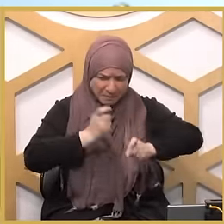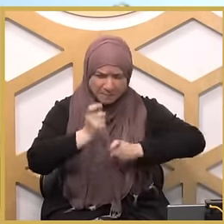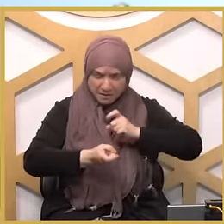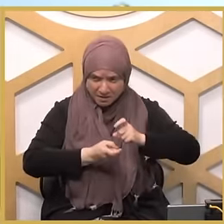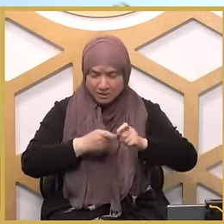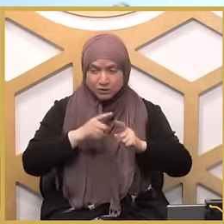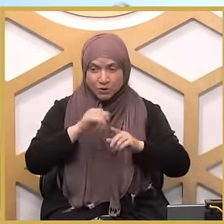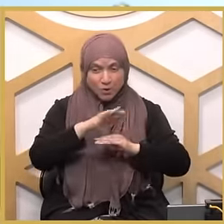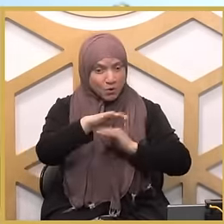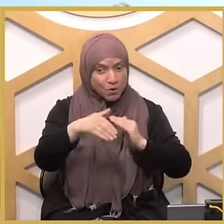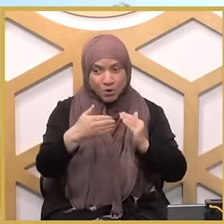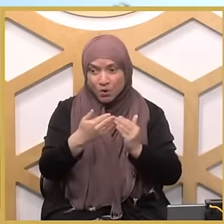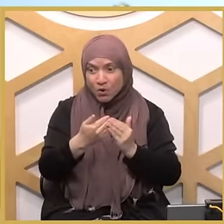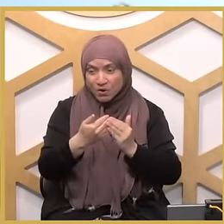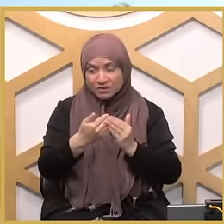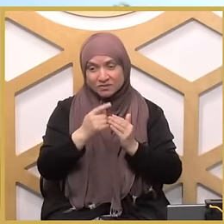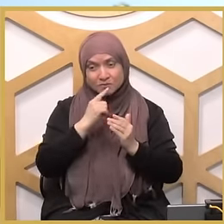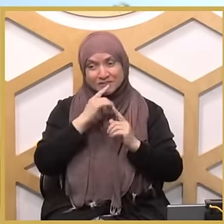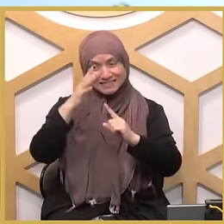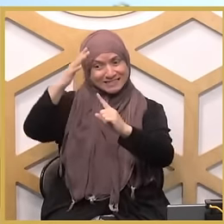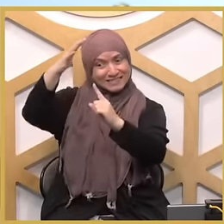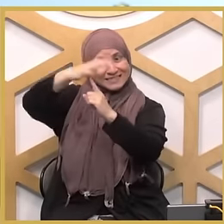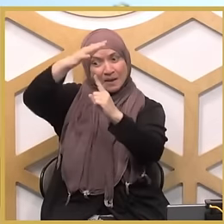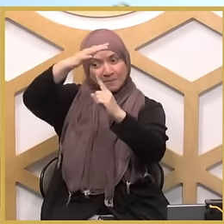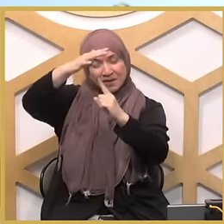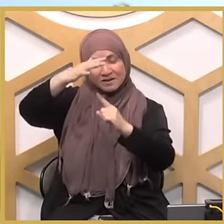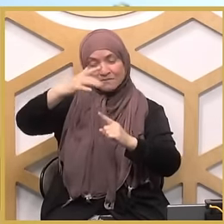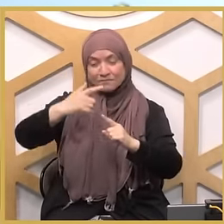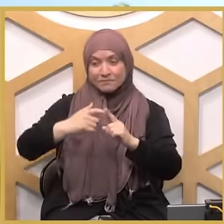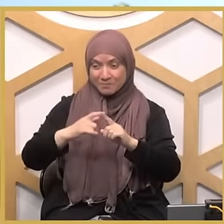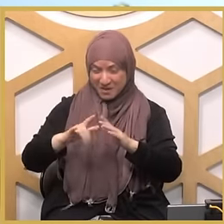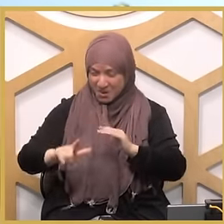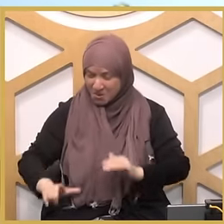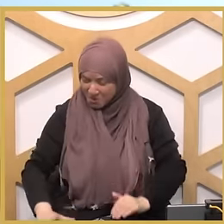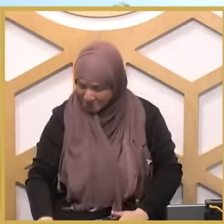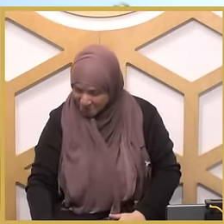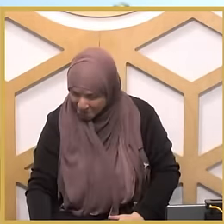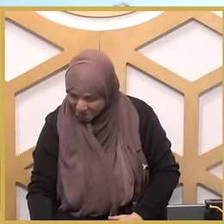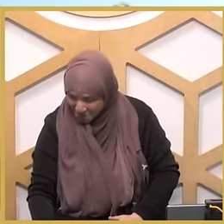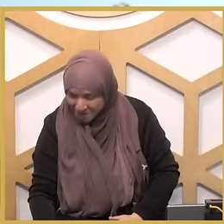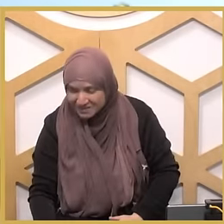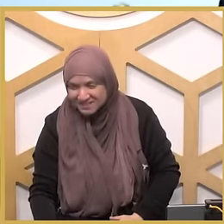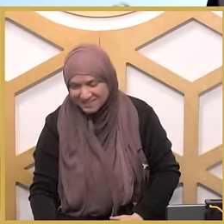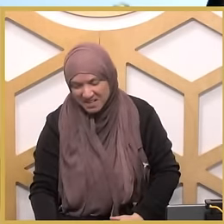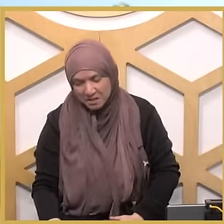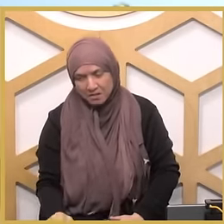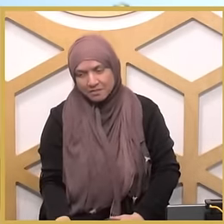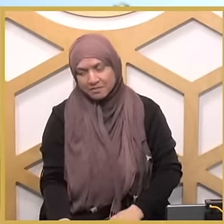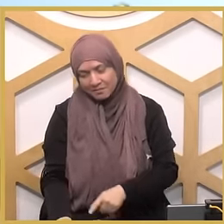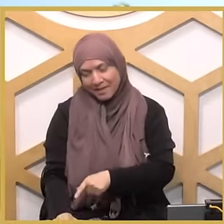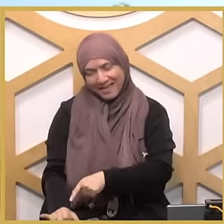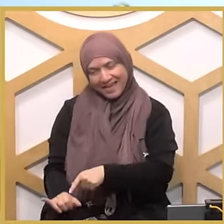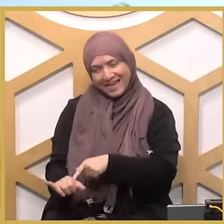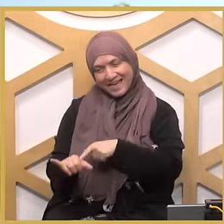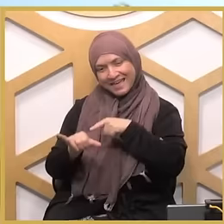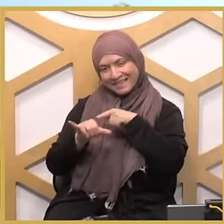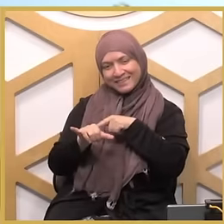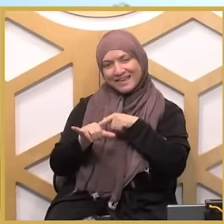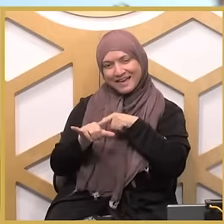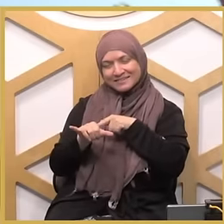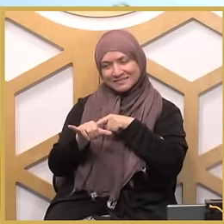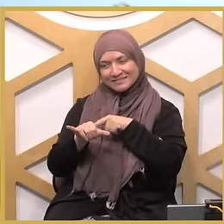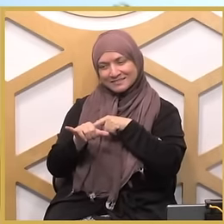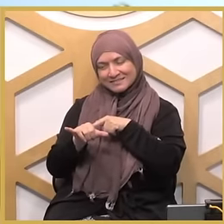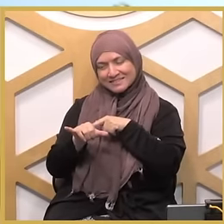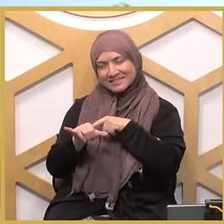point, all of us have a low point. The Prophet ﷺ says everyone has a low point. Your low point, even then, you don't give off